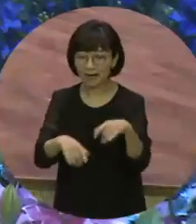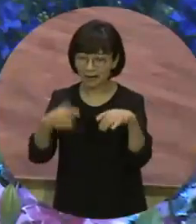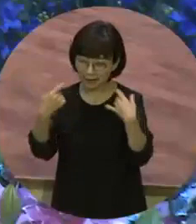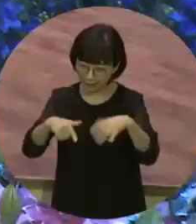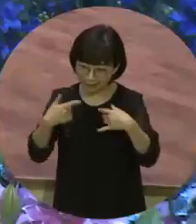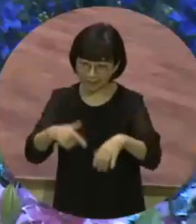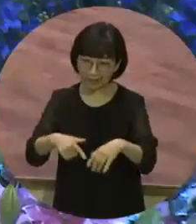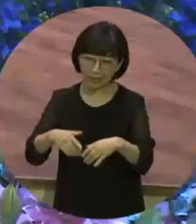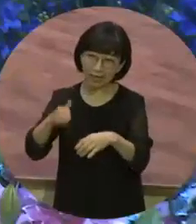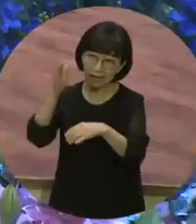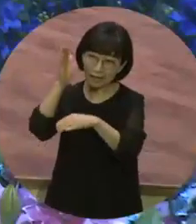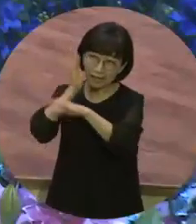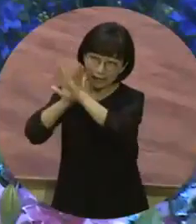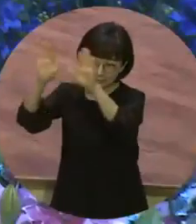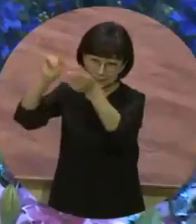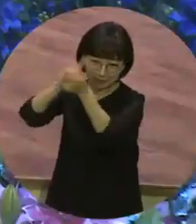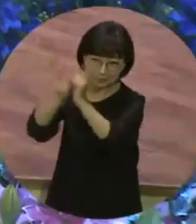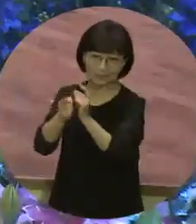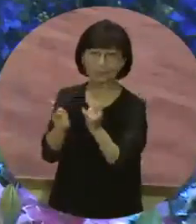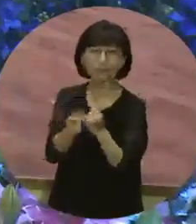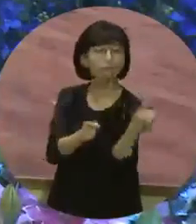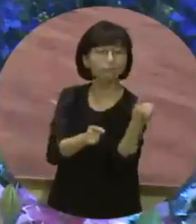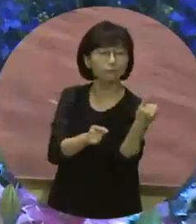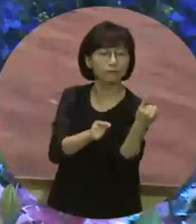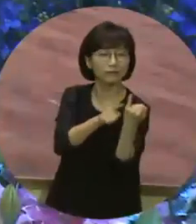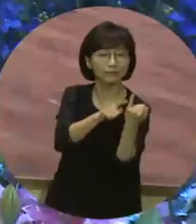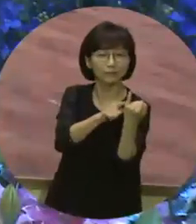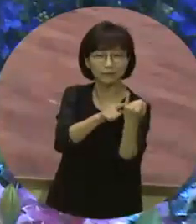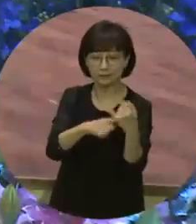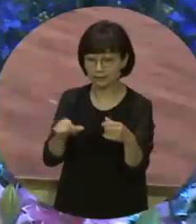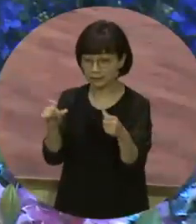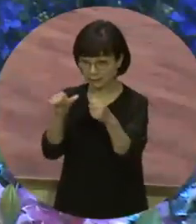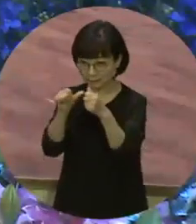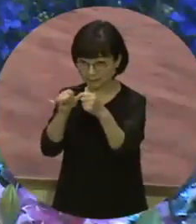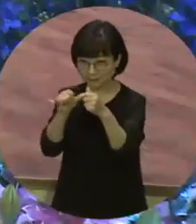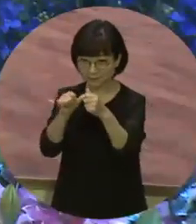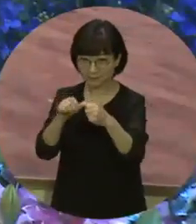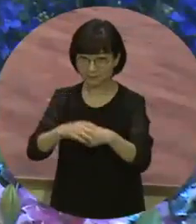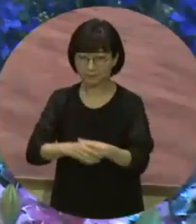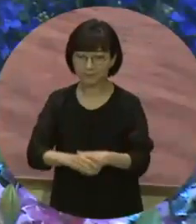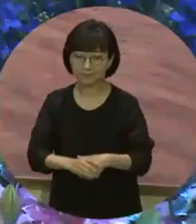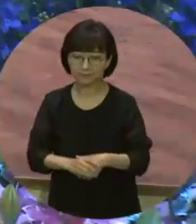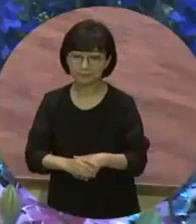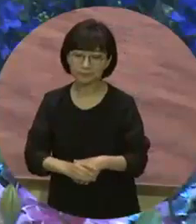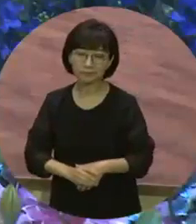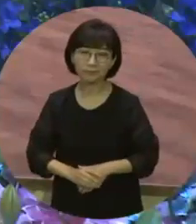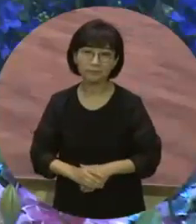지성 감처라. 다섯째, 순처자는 응하고